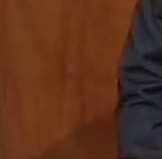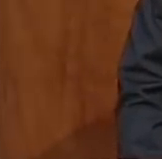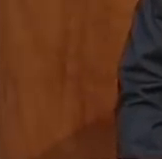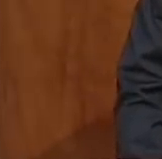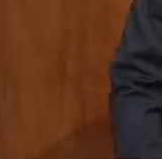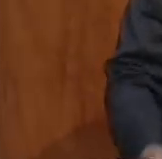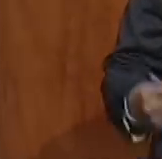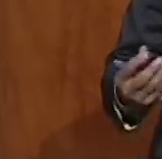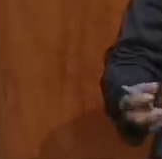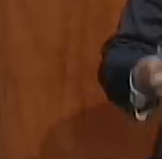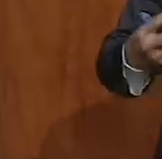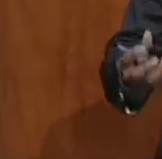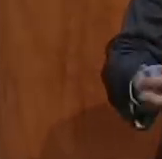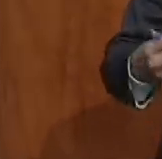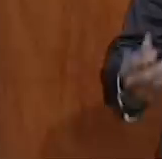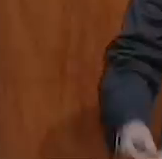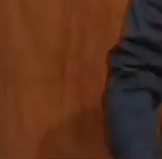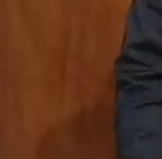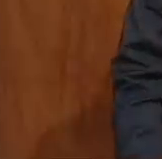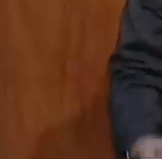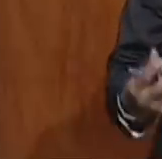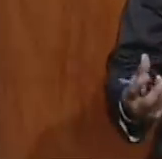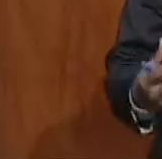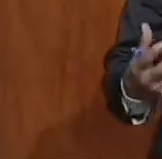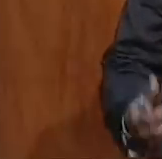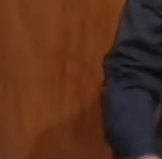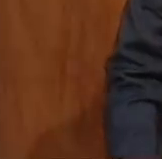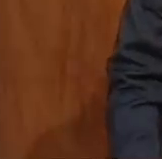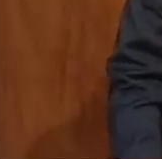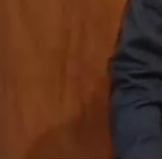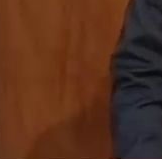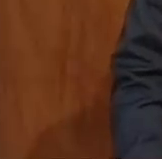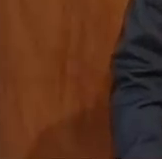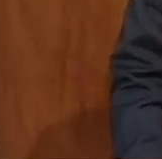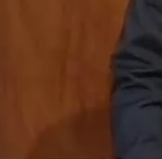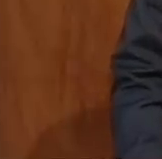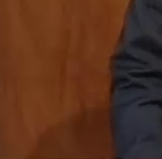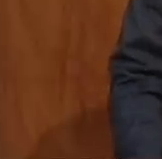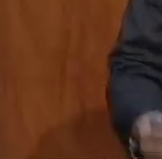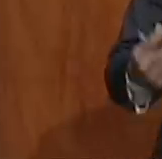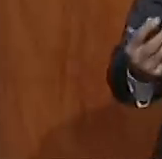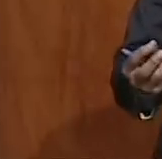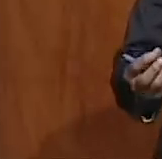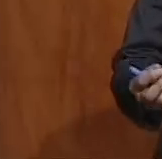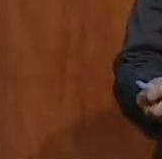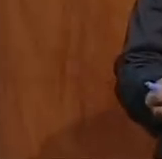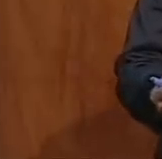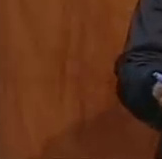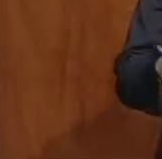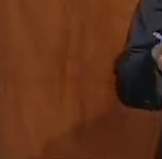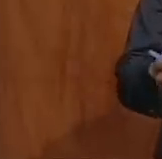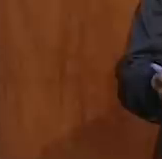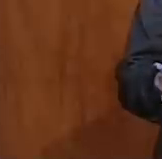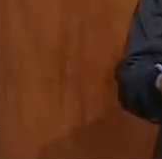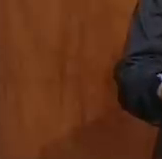وكنظن ربما الان كنحسوا بالنقص ديال هاد الاجهزه مثل هذه، مع كامل الاسف